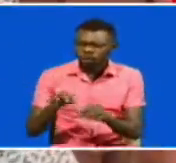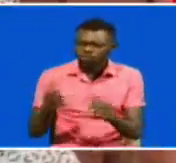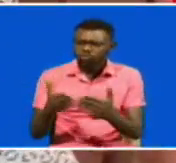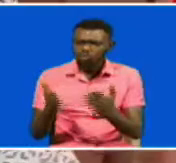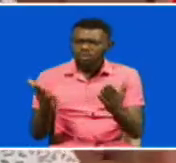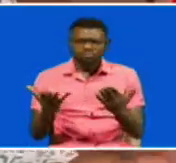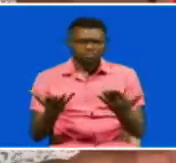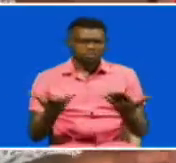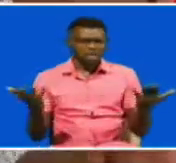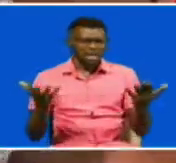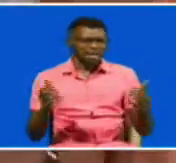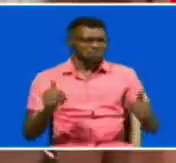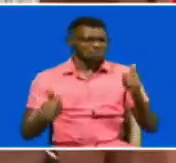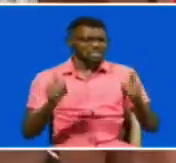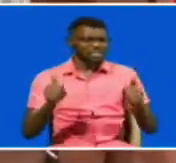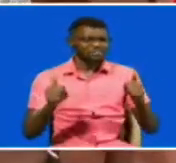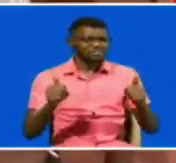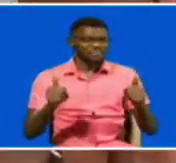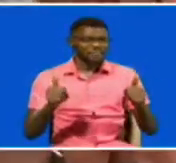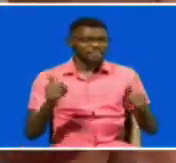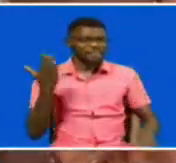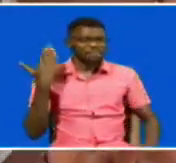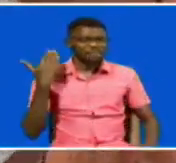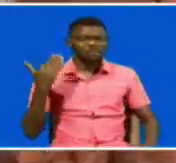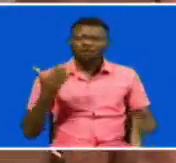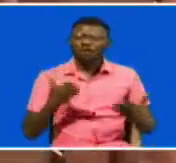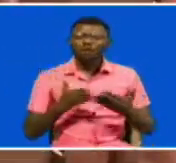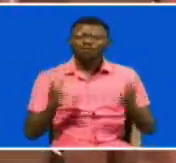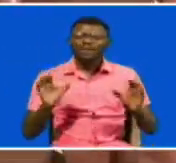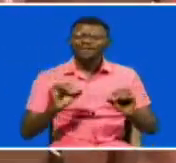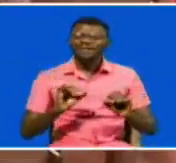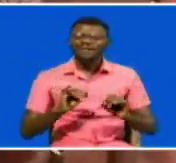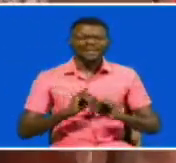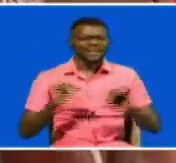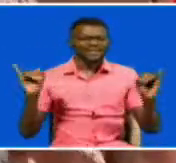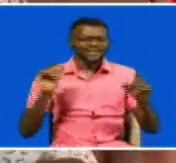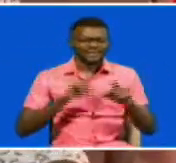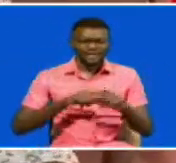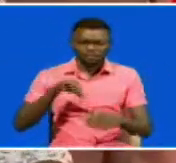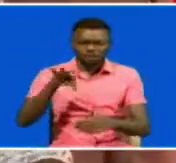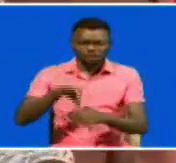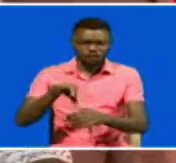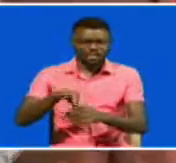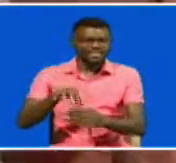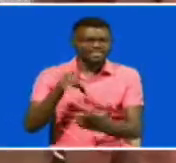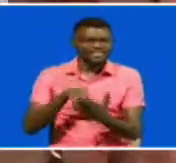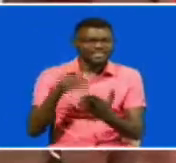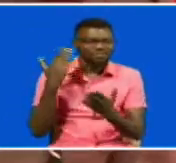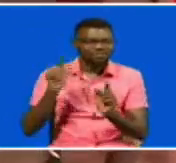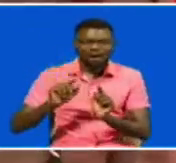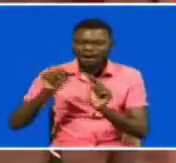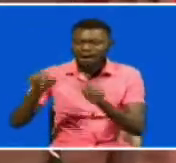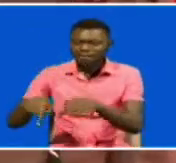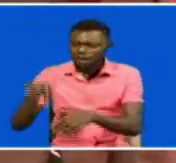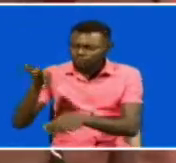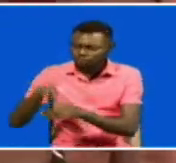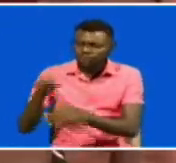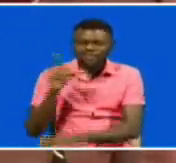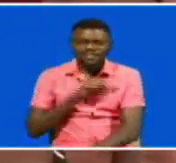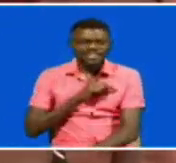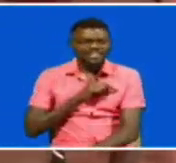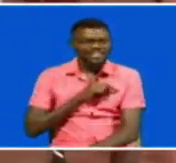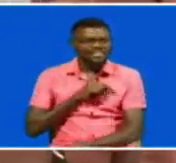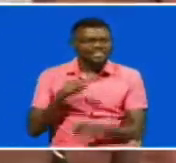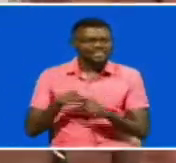gani? Sava ilikuwa wazi wakati tulienda kwa polling station. Sava ilikuwa wazi